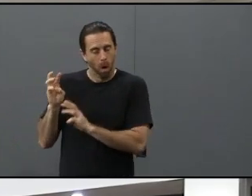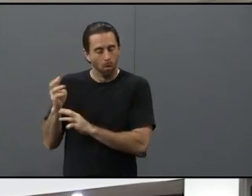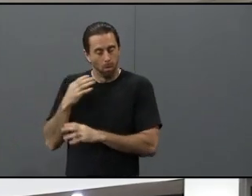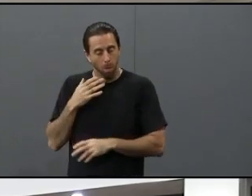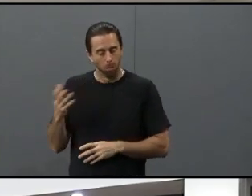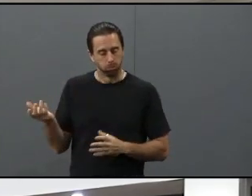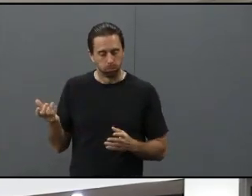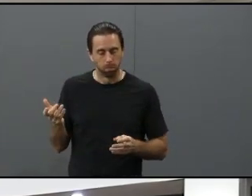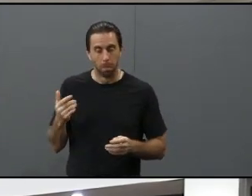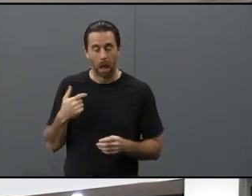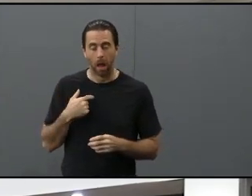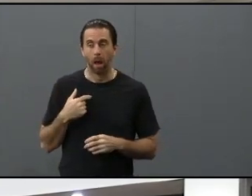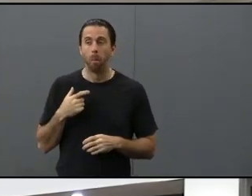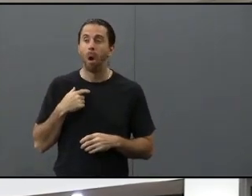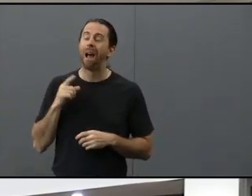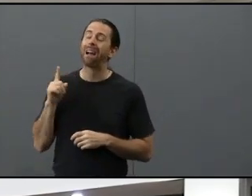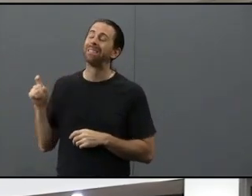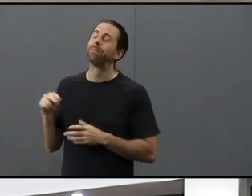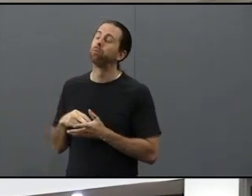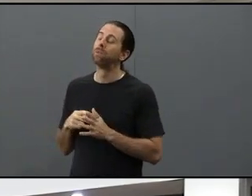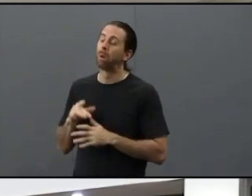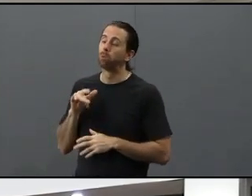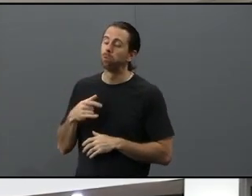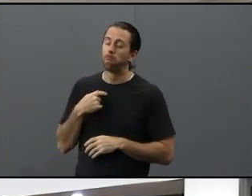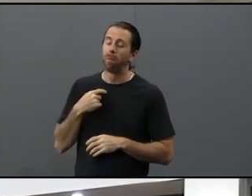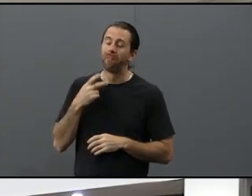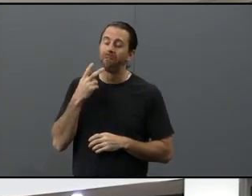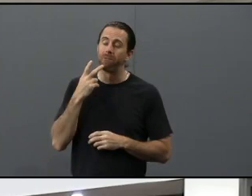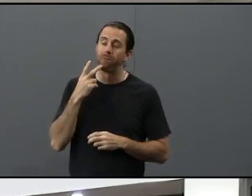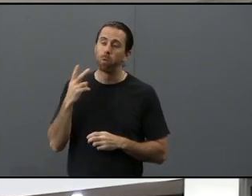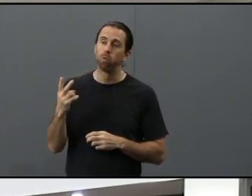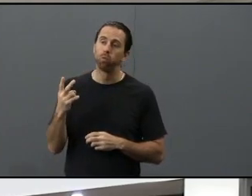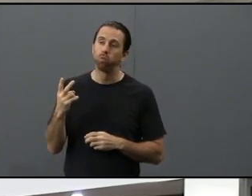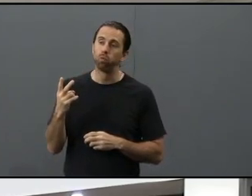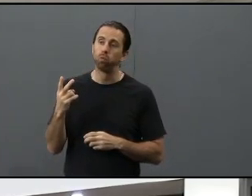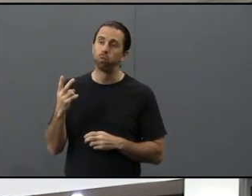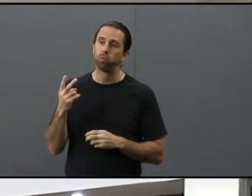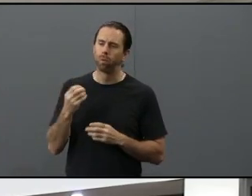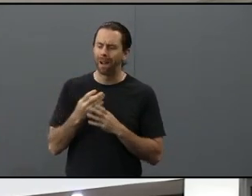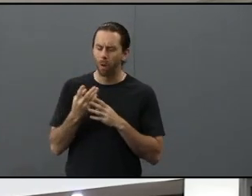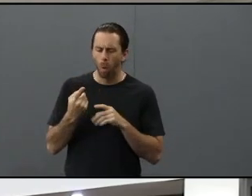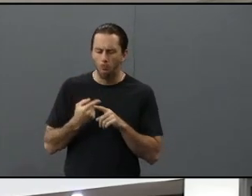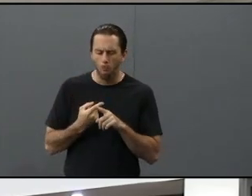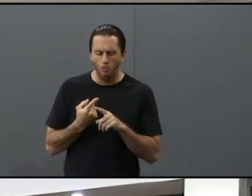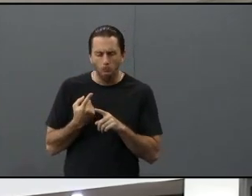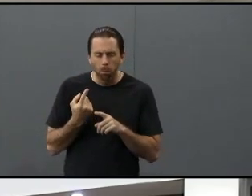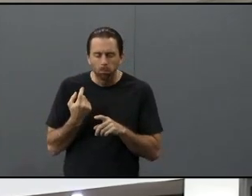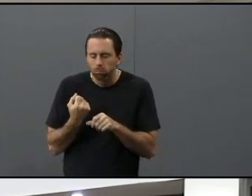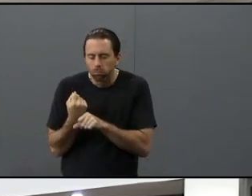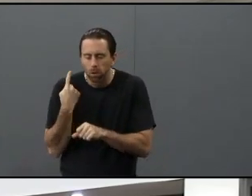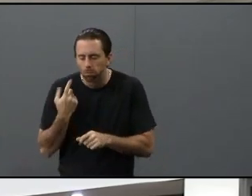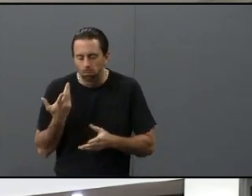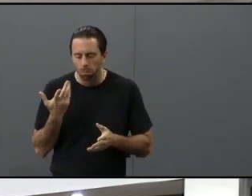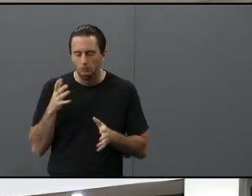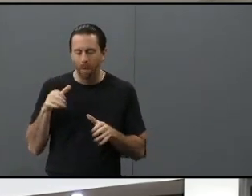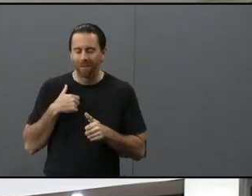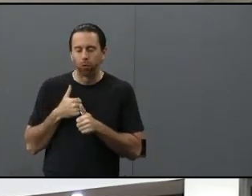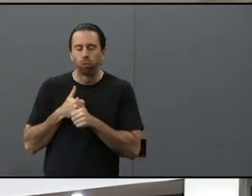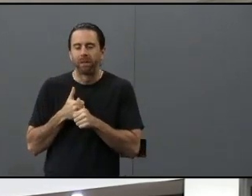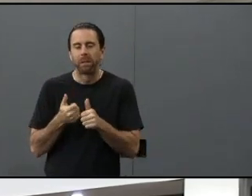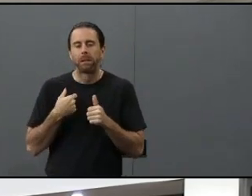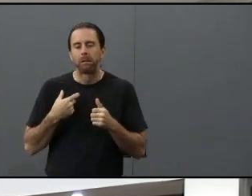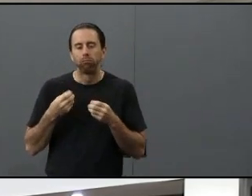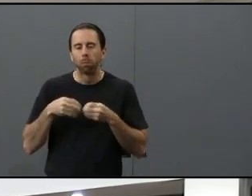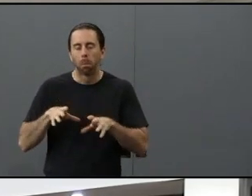ça ma question en fait c'était j'avais vu il y a quelques mois peut-être l'année passée j'ai pas fait le suivi de ça c'est ma